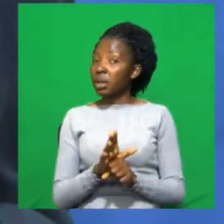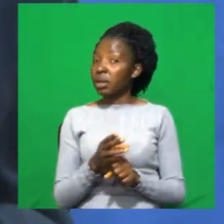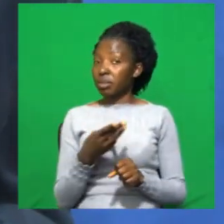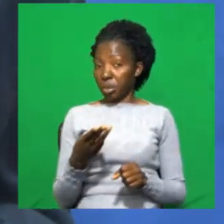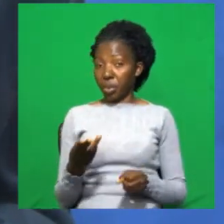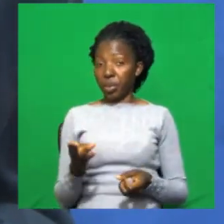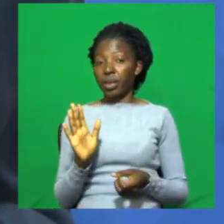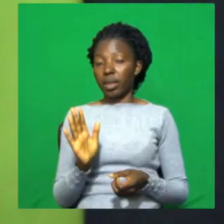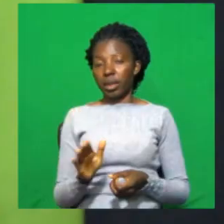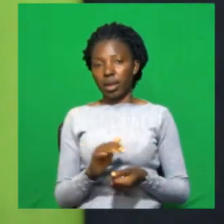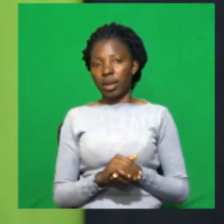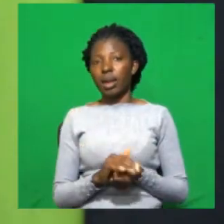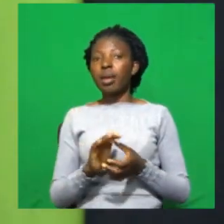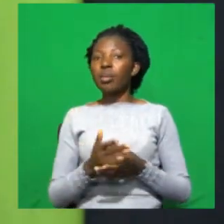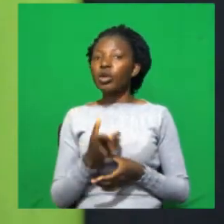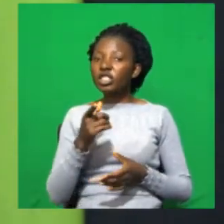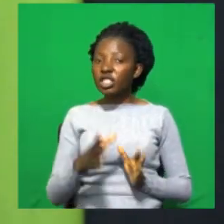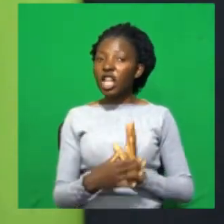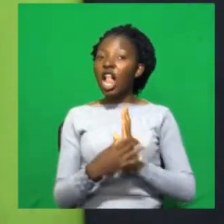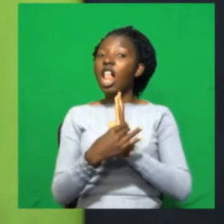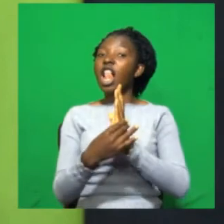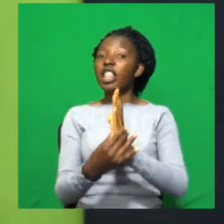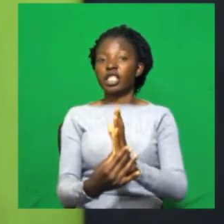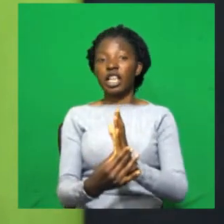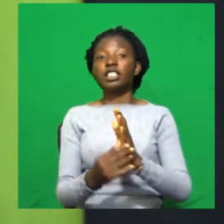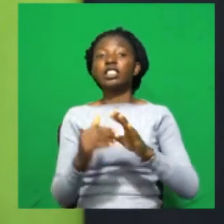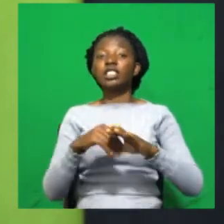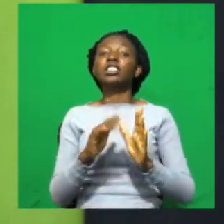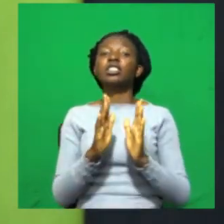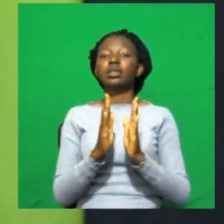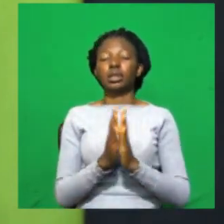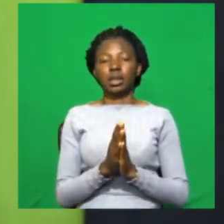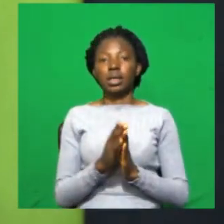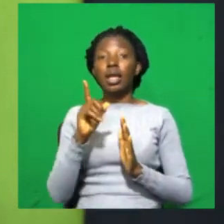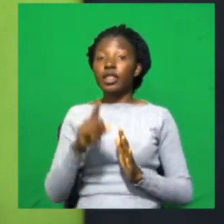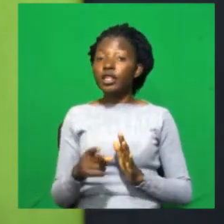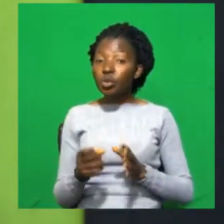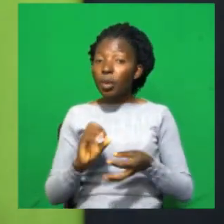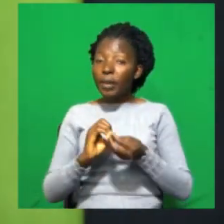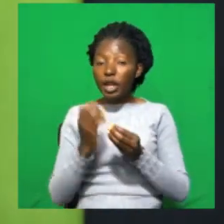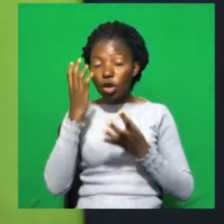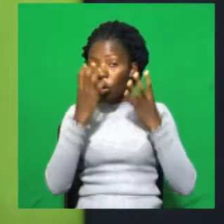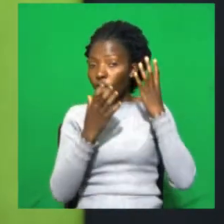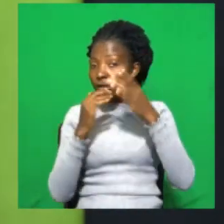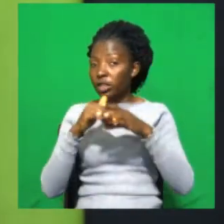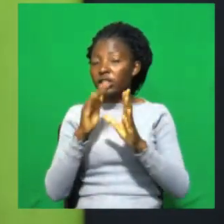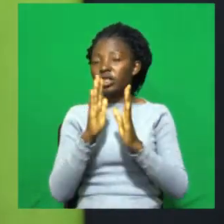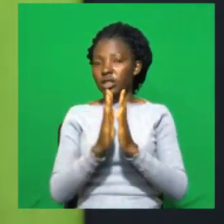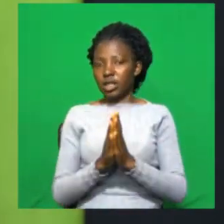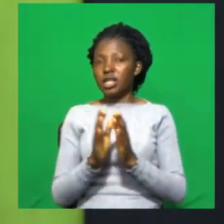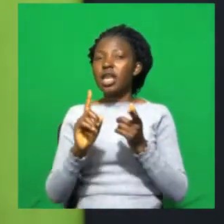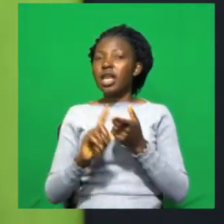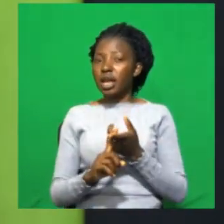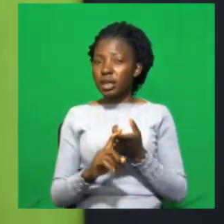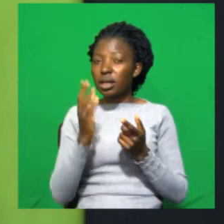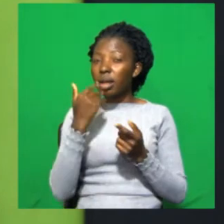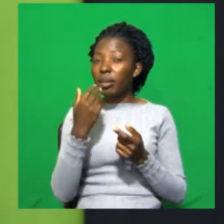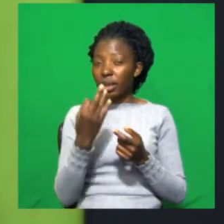chete. Nekuti utungamiri huri kuwanikwa huri kukonzera nyaya dzatadzidza. Ndobva tati futi